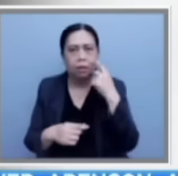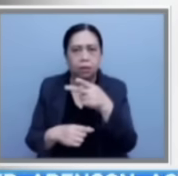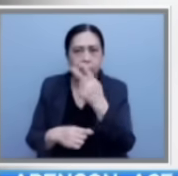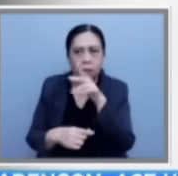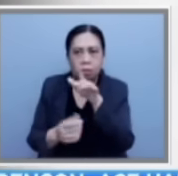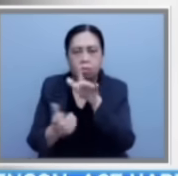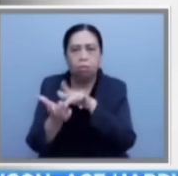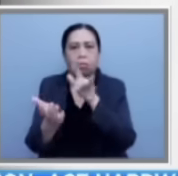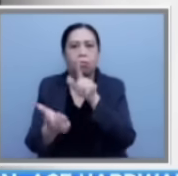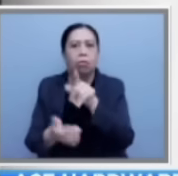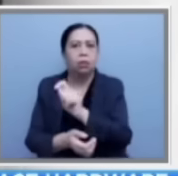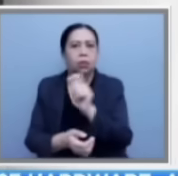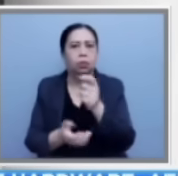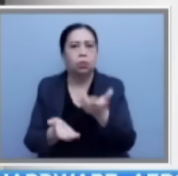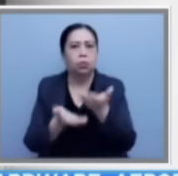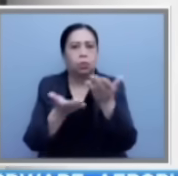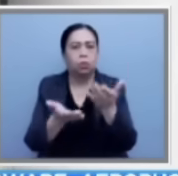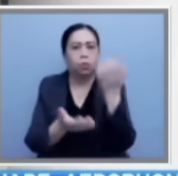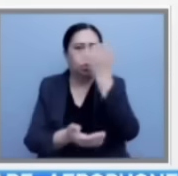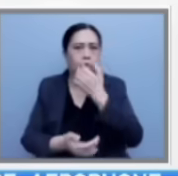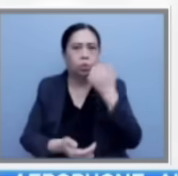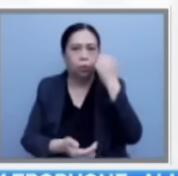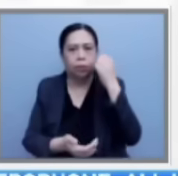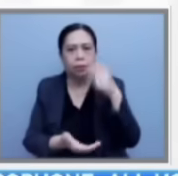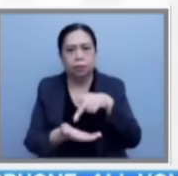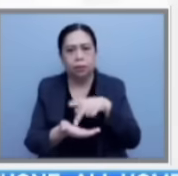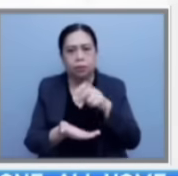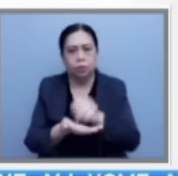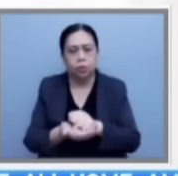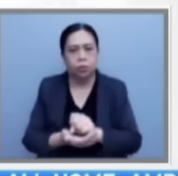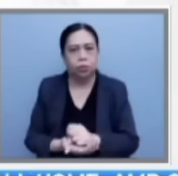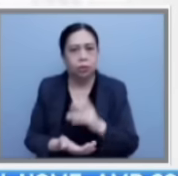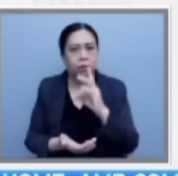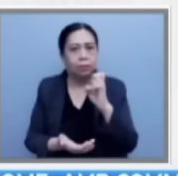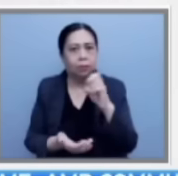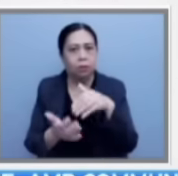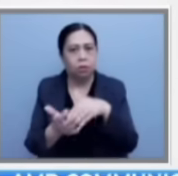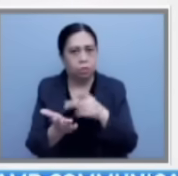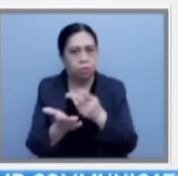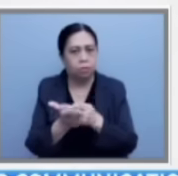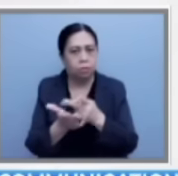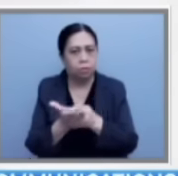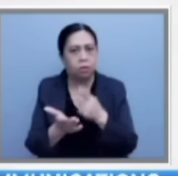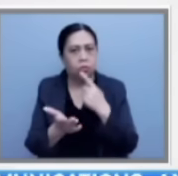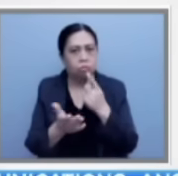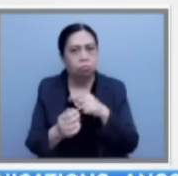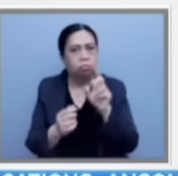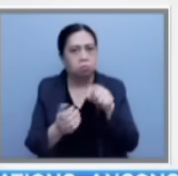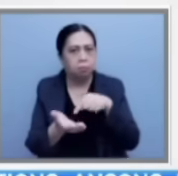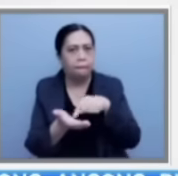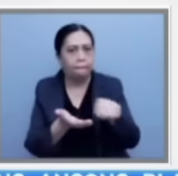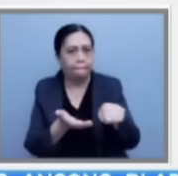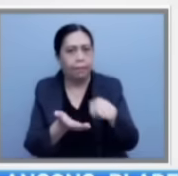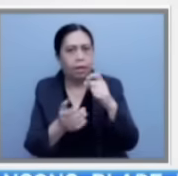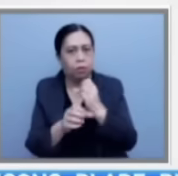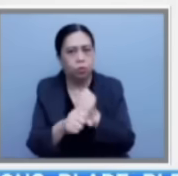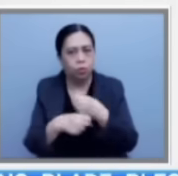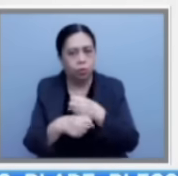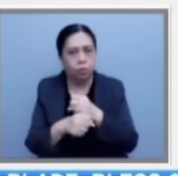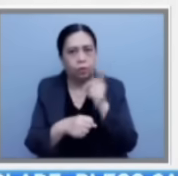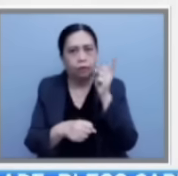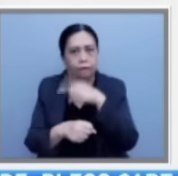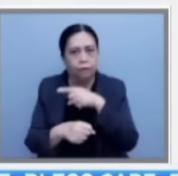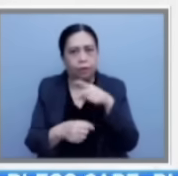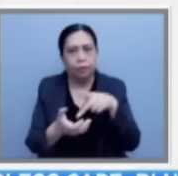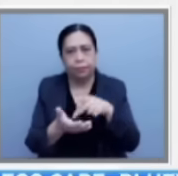inaalok na European passports sir 700,000 daw ang ibinayad niya para sa mga Peking dokumento